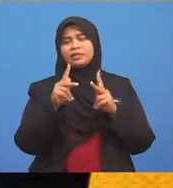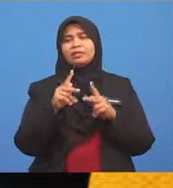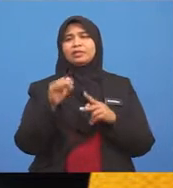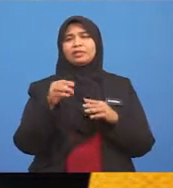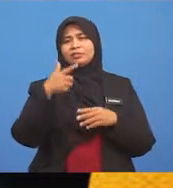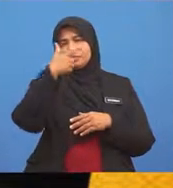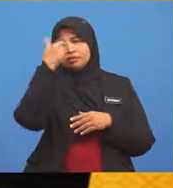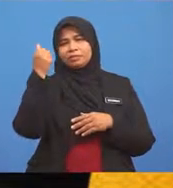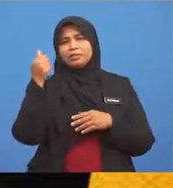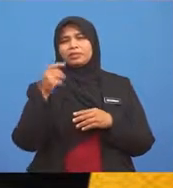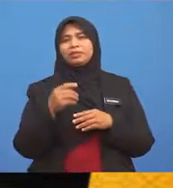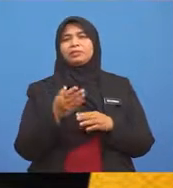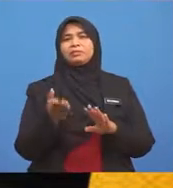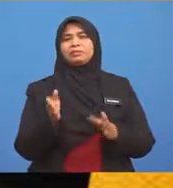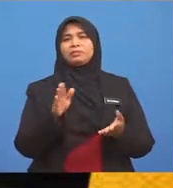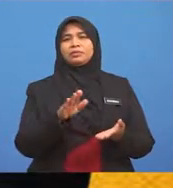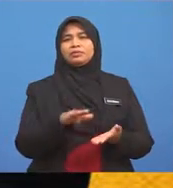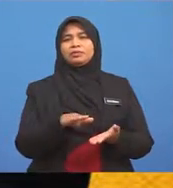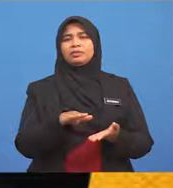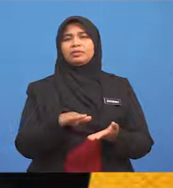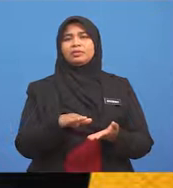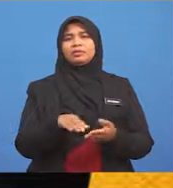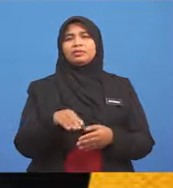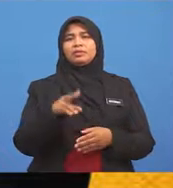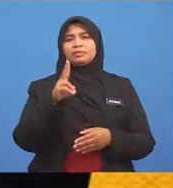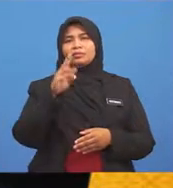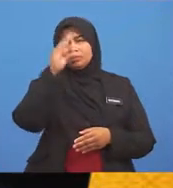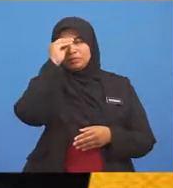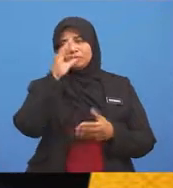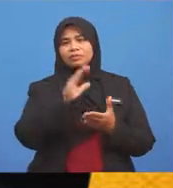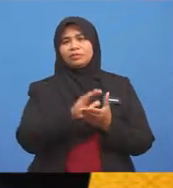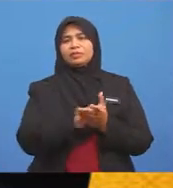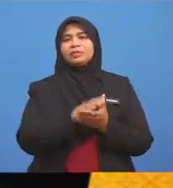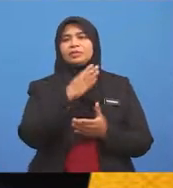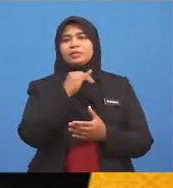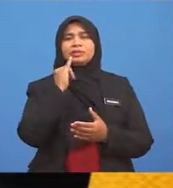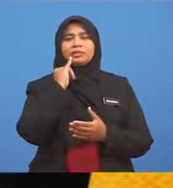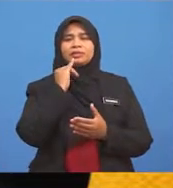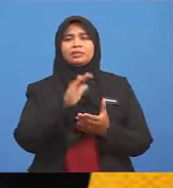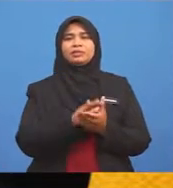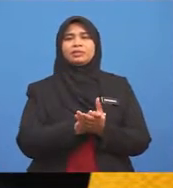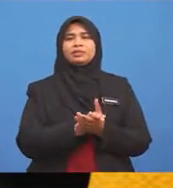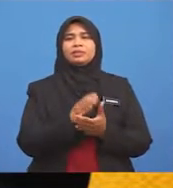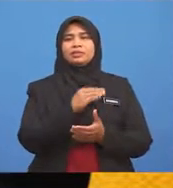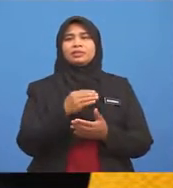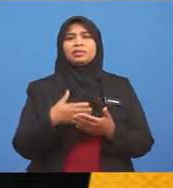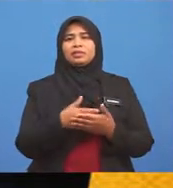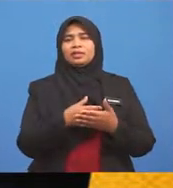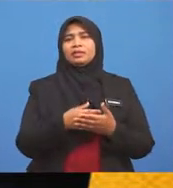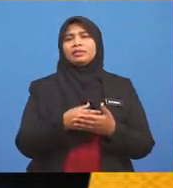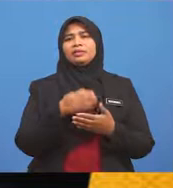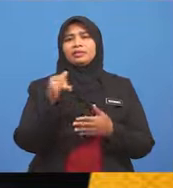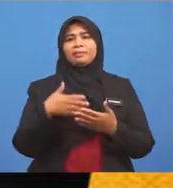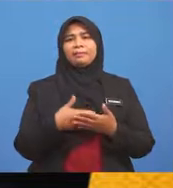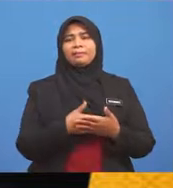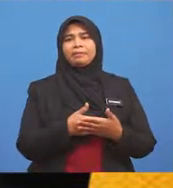menyebabkan kematian kepada mangsa, iaitu sepasang suami isteri dan seorang anak kecil mereka yang masih